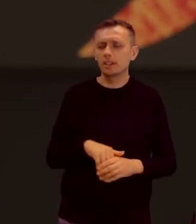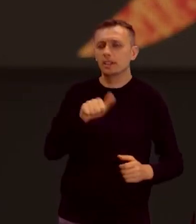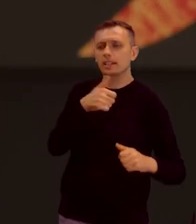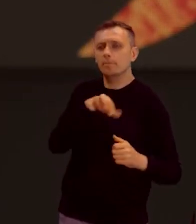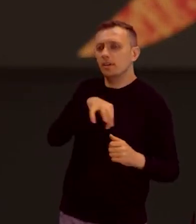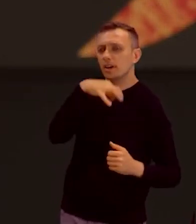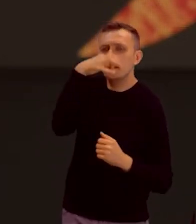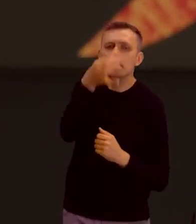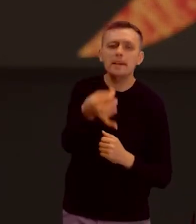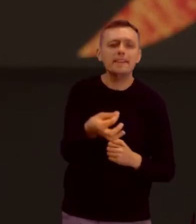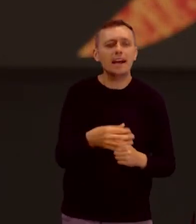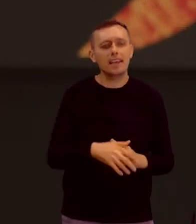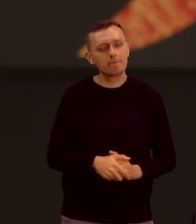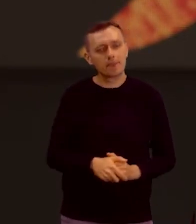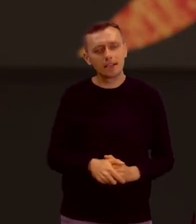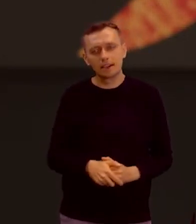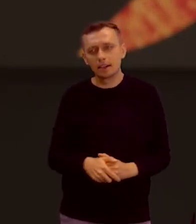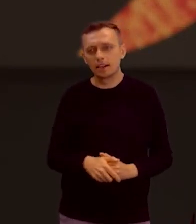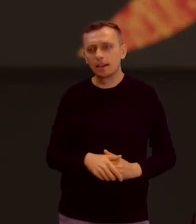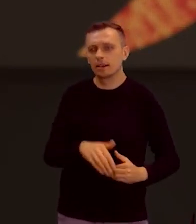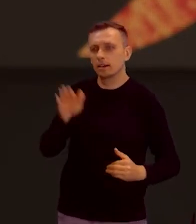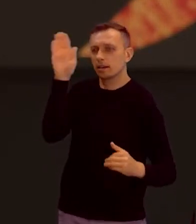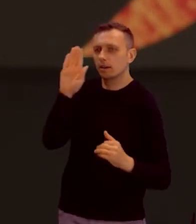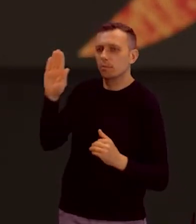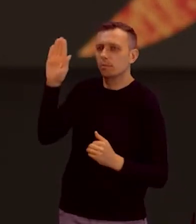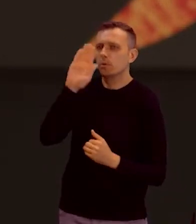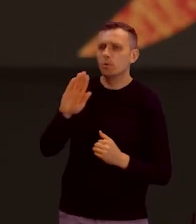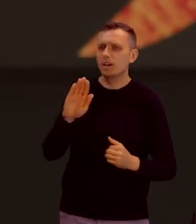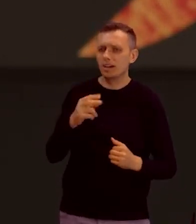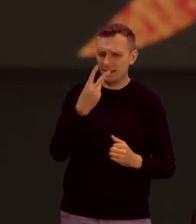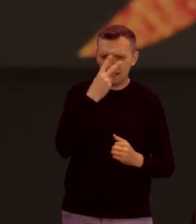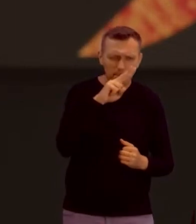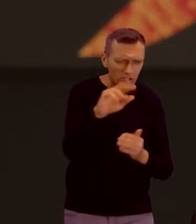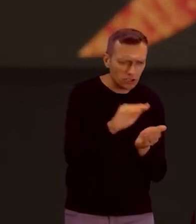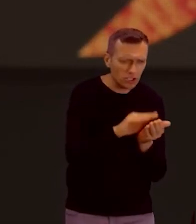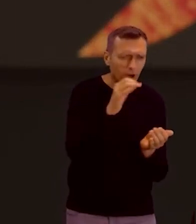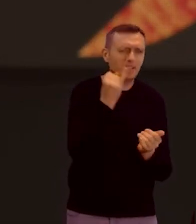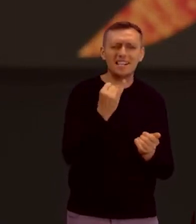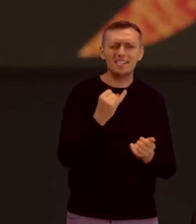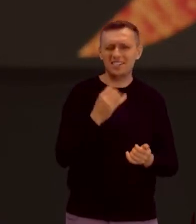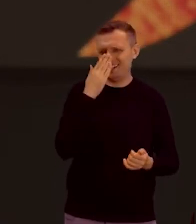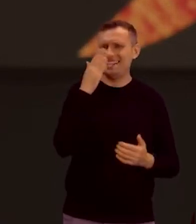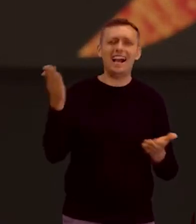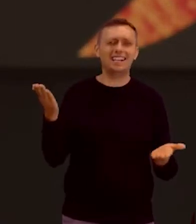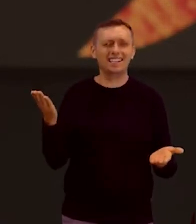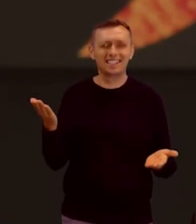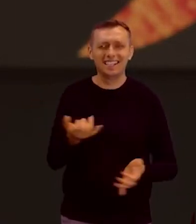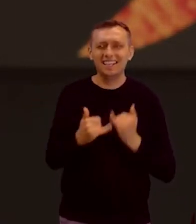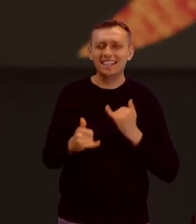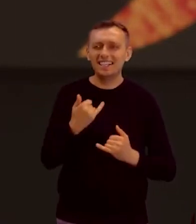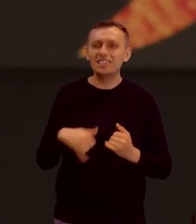prosto. Jak Bóg patrzy na dzieci? Bo jeśli znamy odpowiedź na to